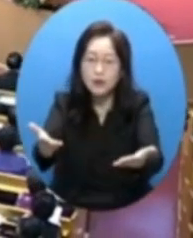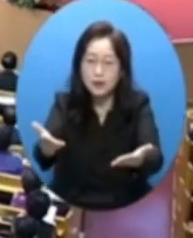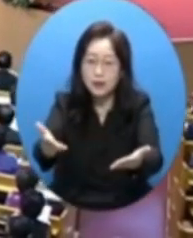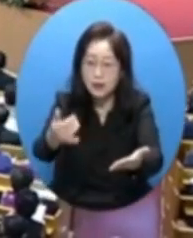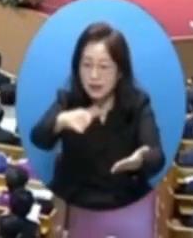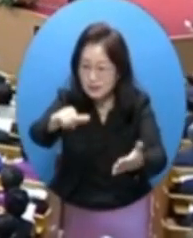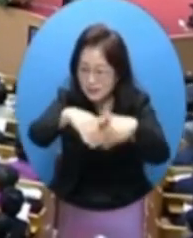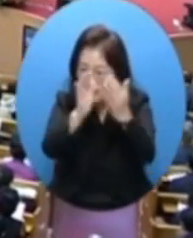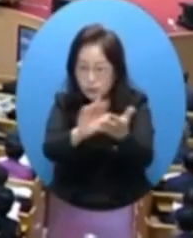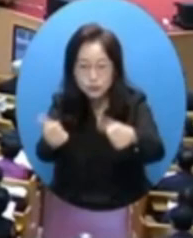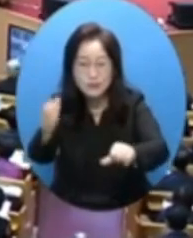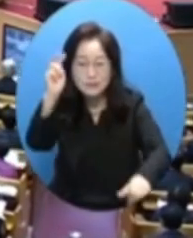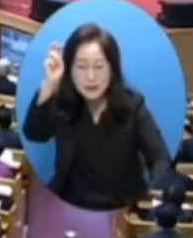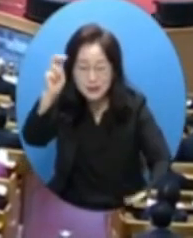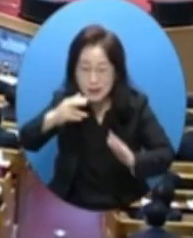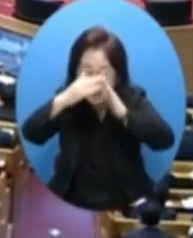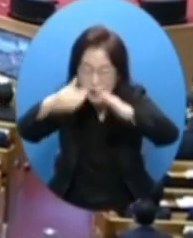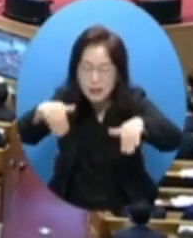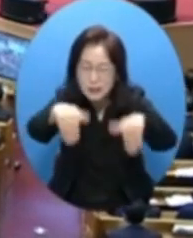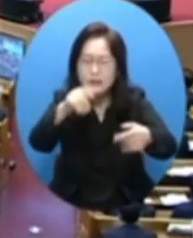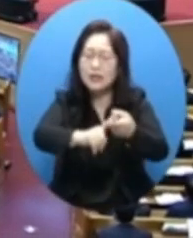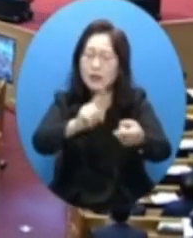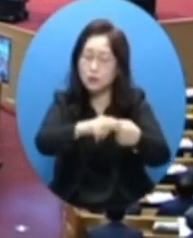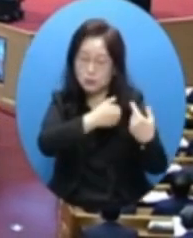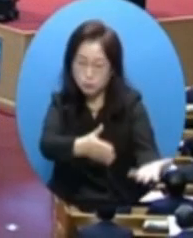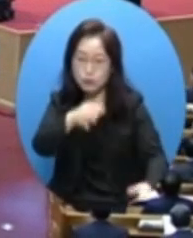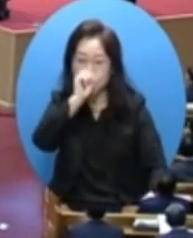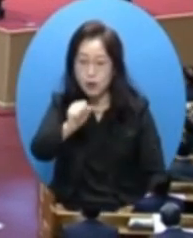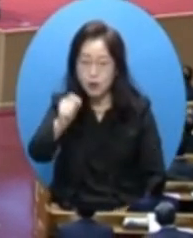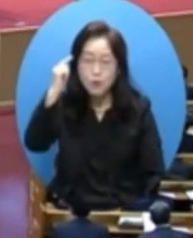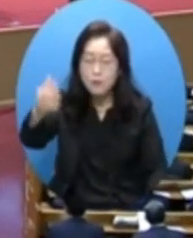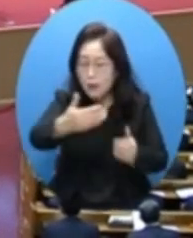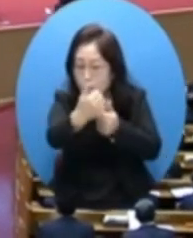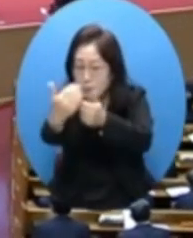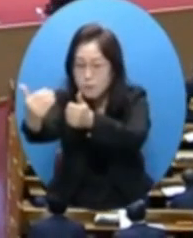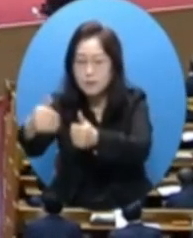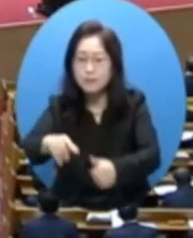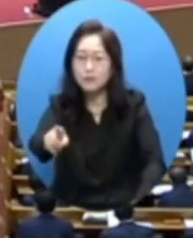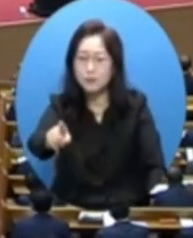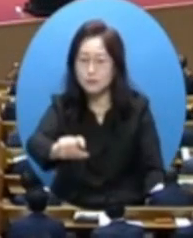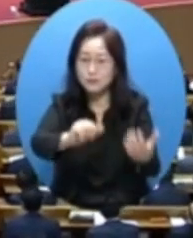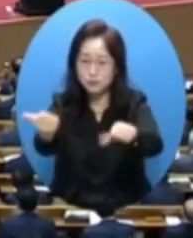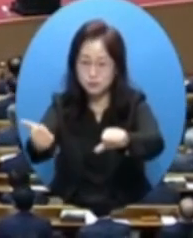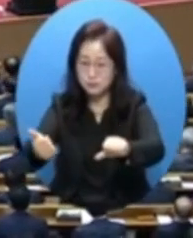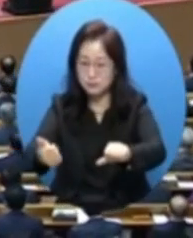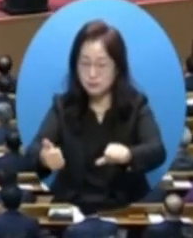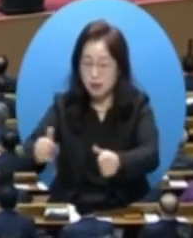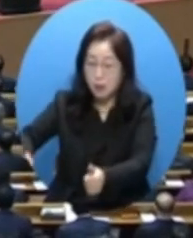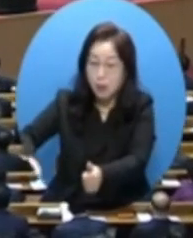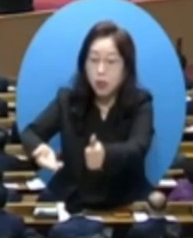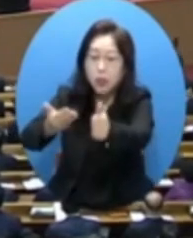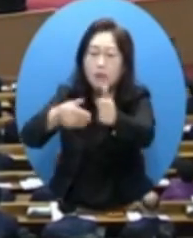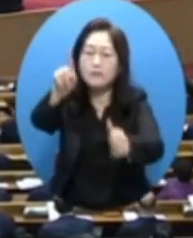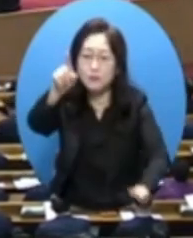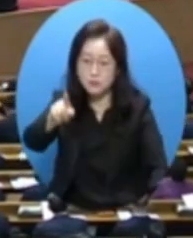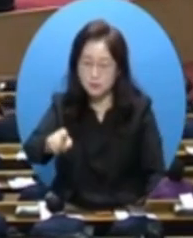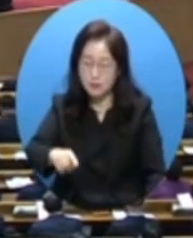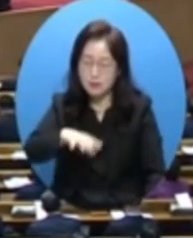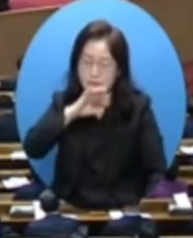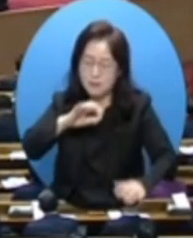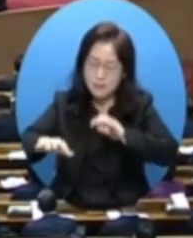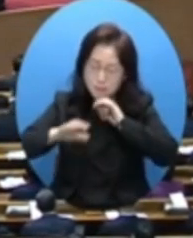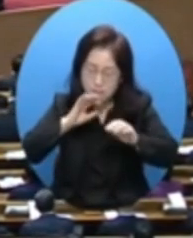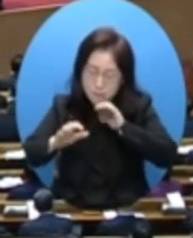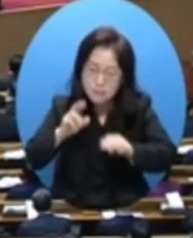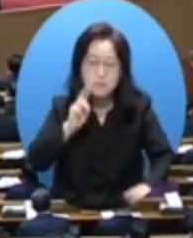그냥 종살약에 노예 살해하게 애굽의 내버려두지 우리 여기까지 끌고 와서 우리를 죽음의 사주로 몰아넣느냐고 저들이 원망과